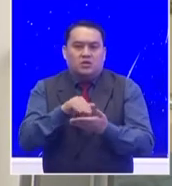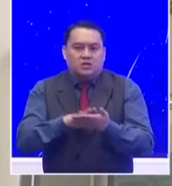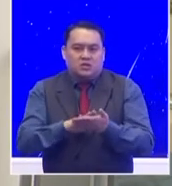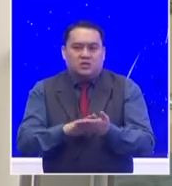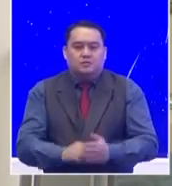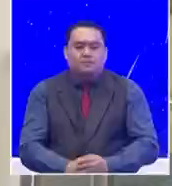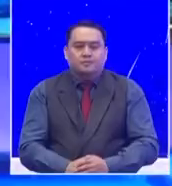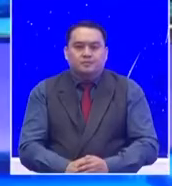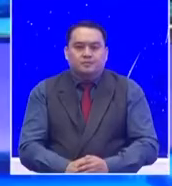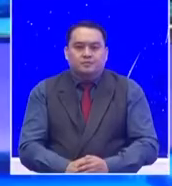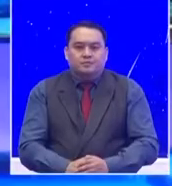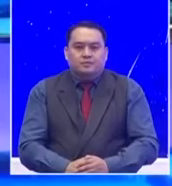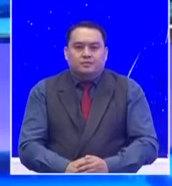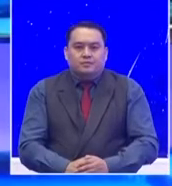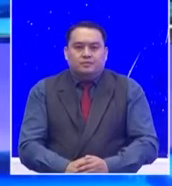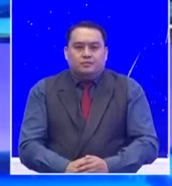юстиции.